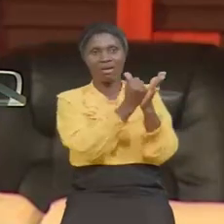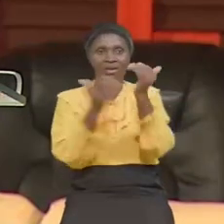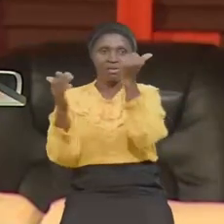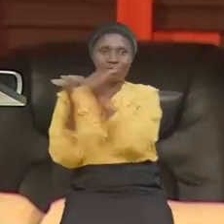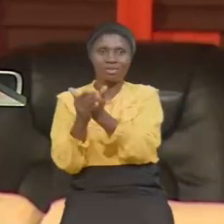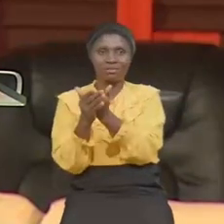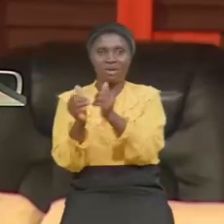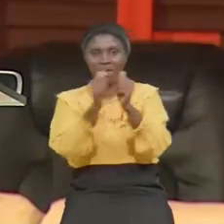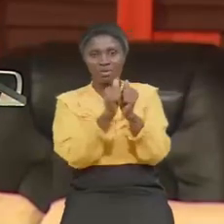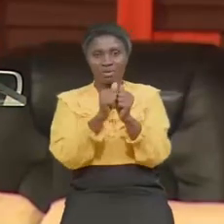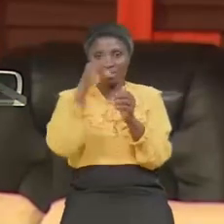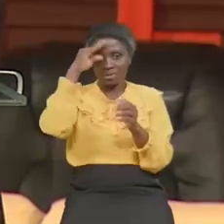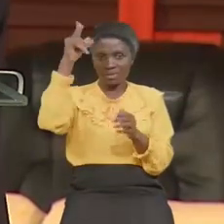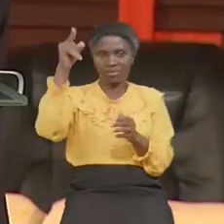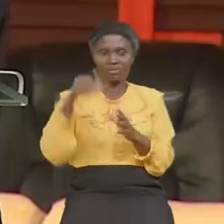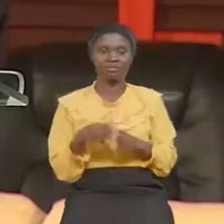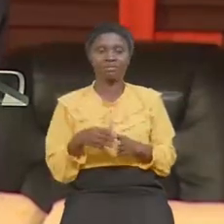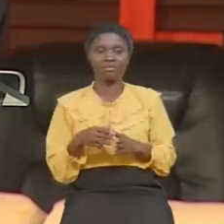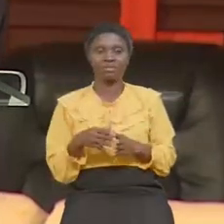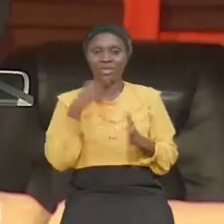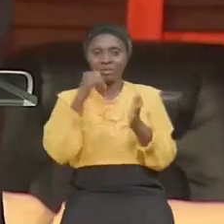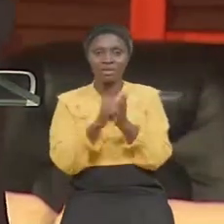disant, afin que le corps du péché fût détruit.